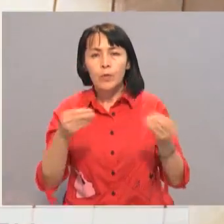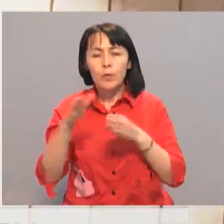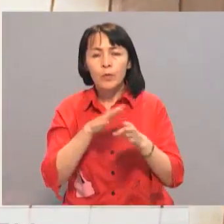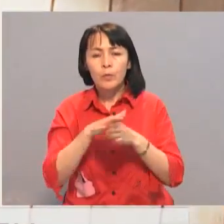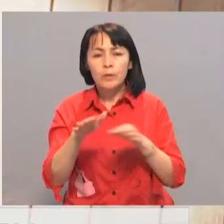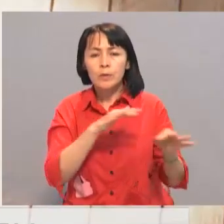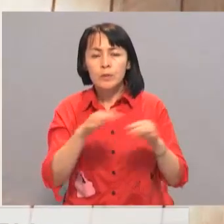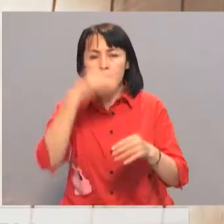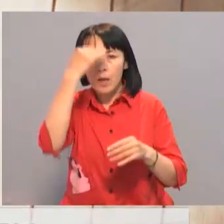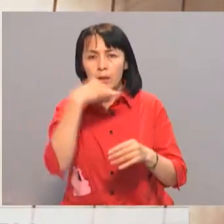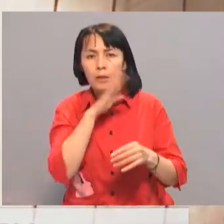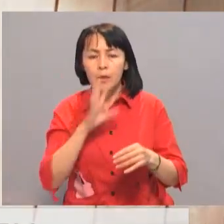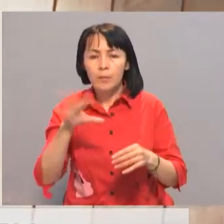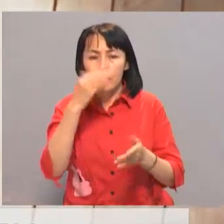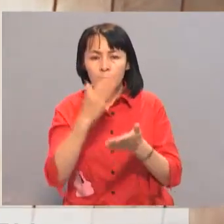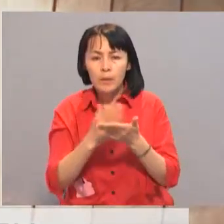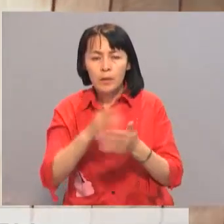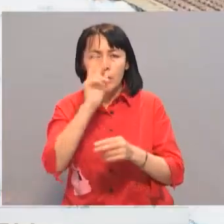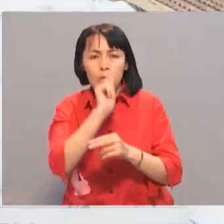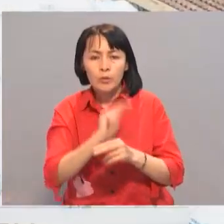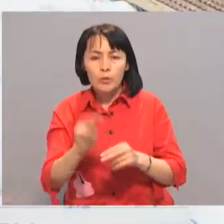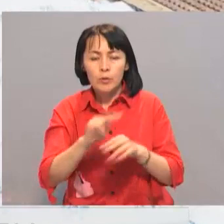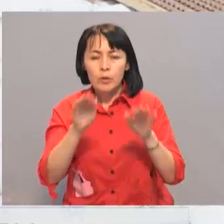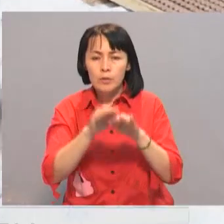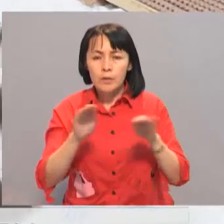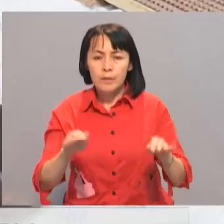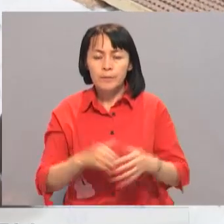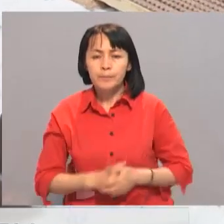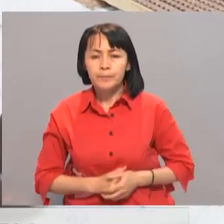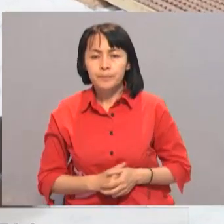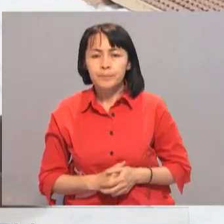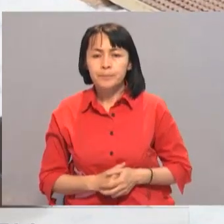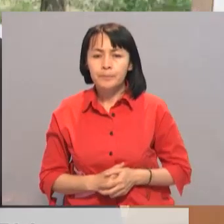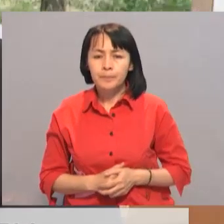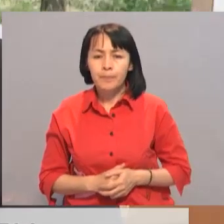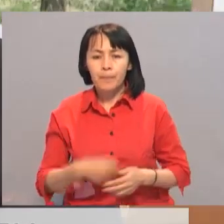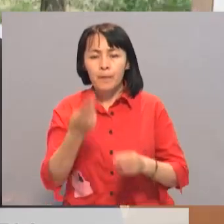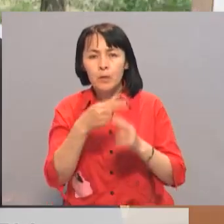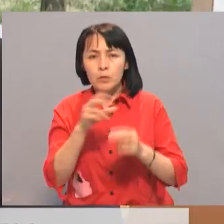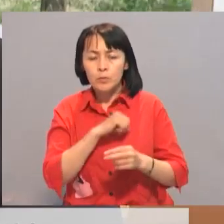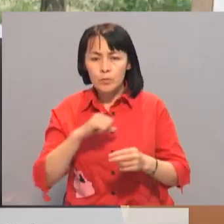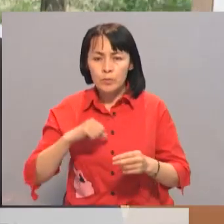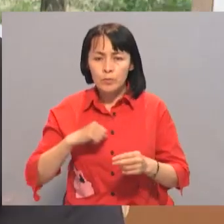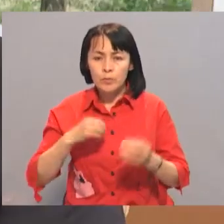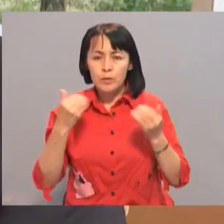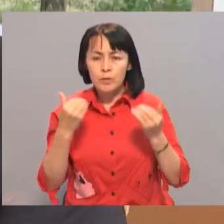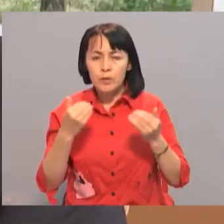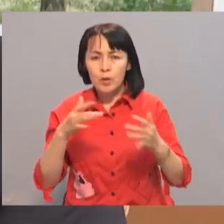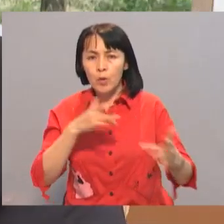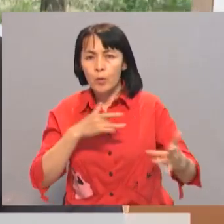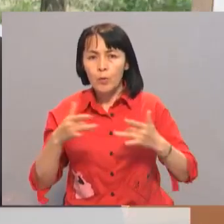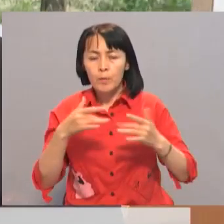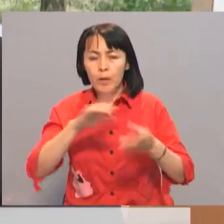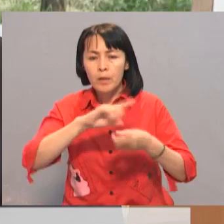шара. Ата-аналар бар білген түйгендерін жас буынға үйретуде. Осы өзіміздің мұрамыз қолөнерменен